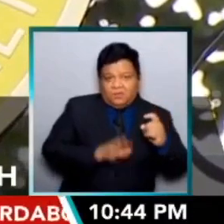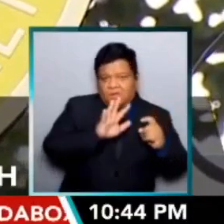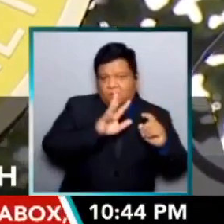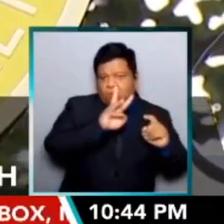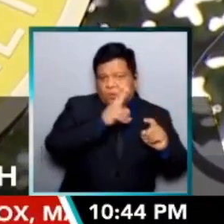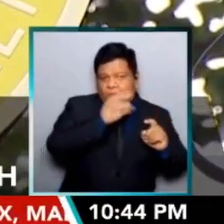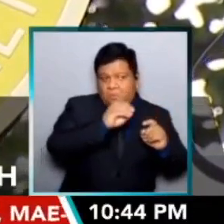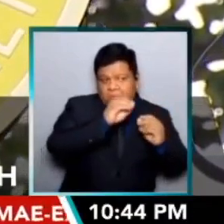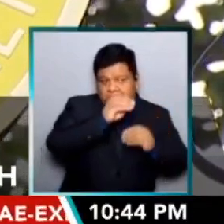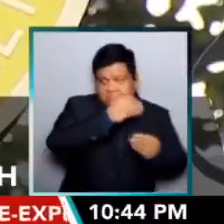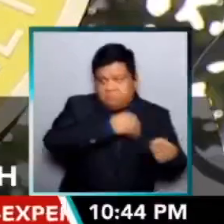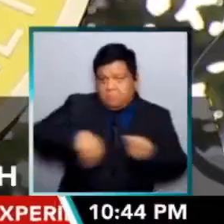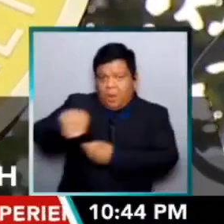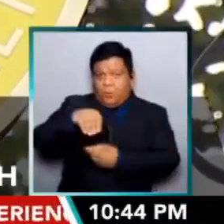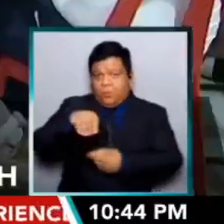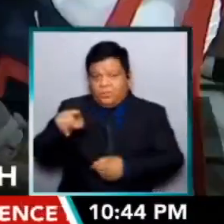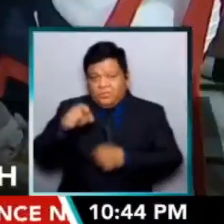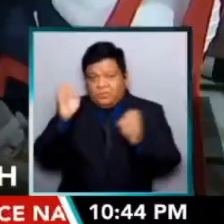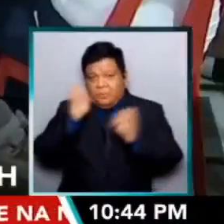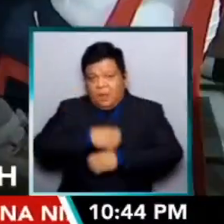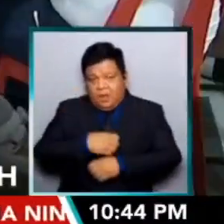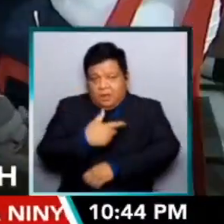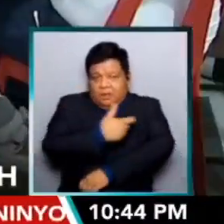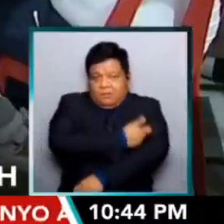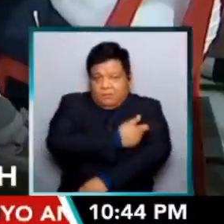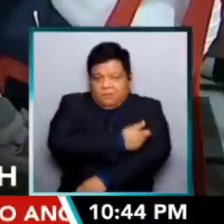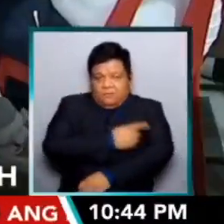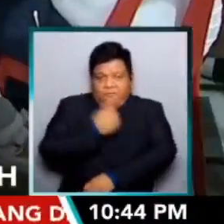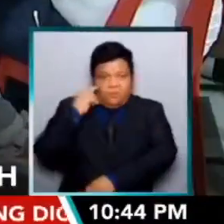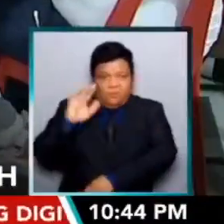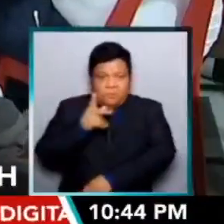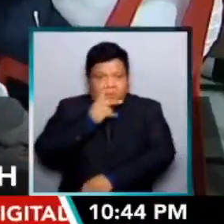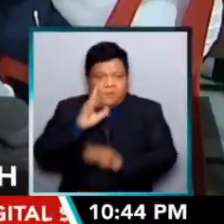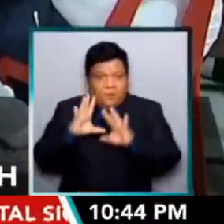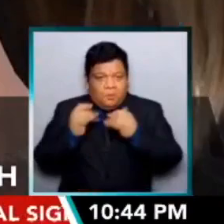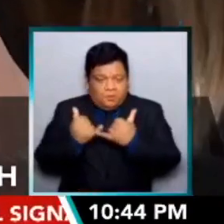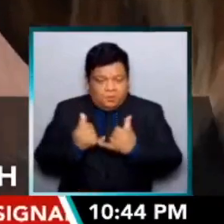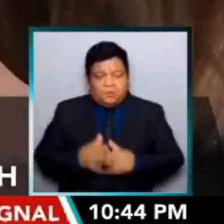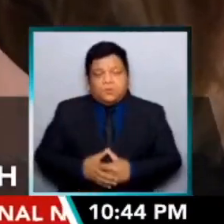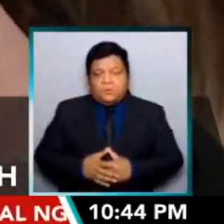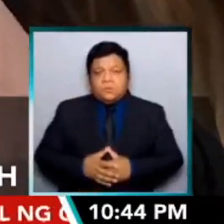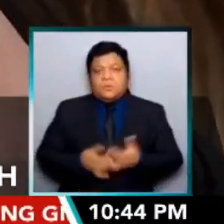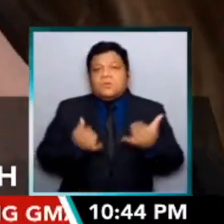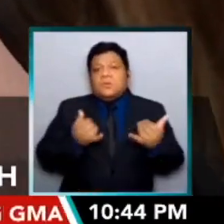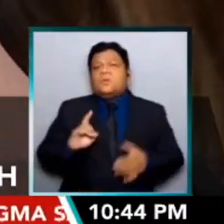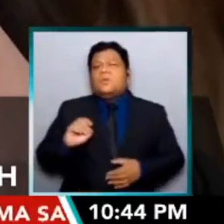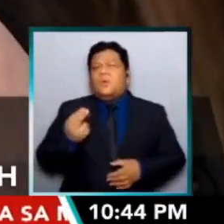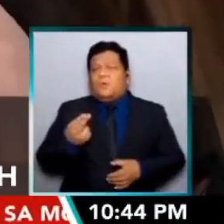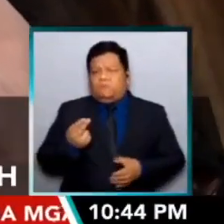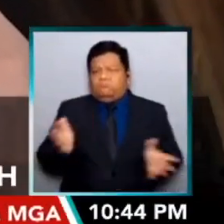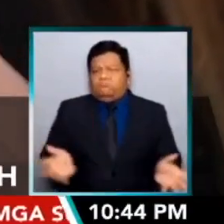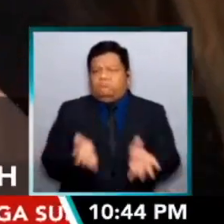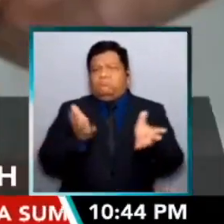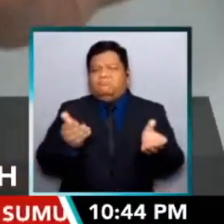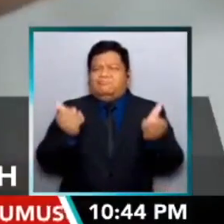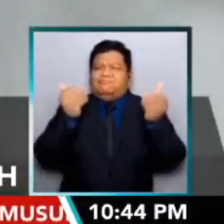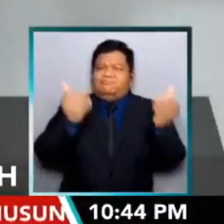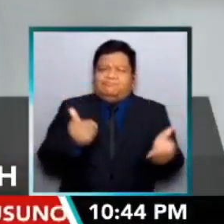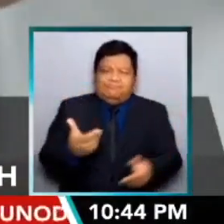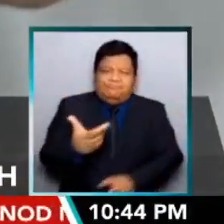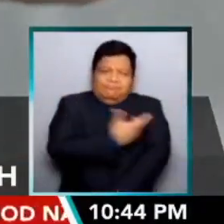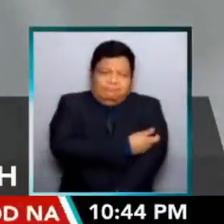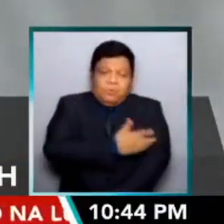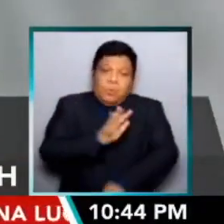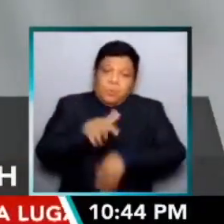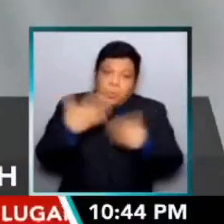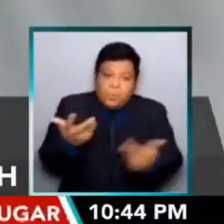mga nag-expire na bakuna ng private sector. Patuloy ang panawagan ng DOH na magpabakuna o magpabooster,